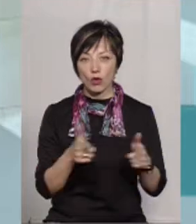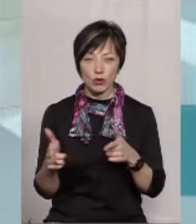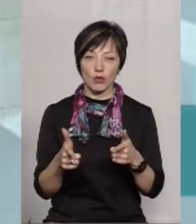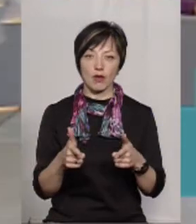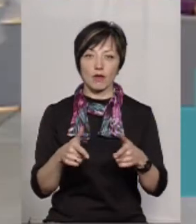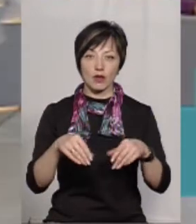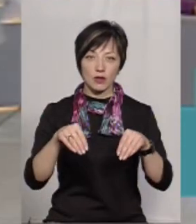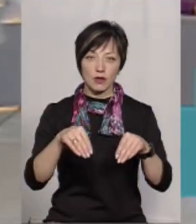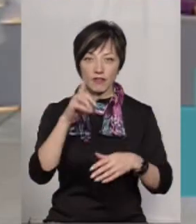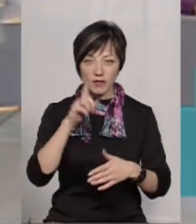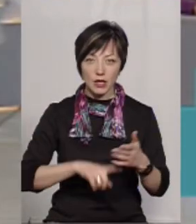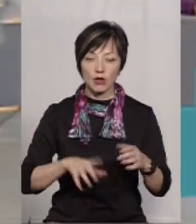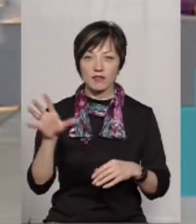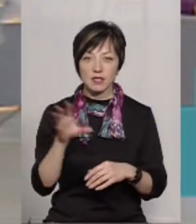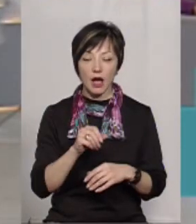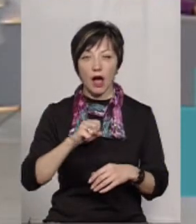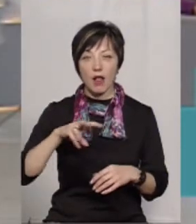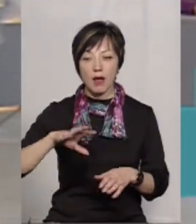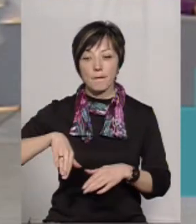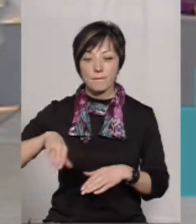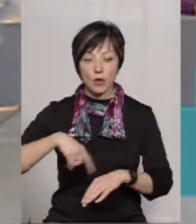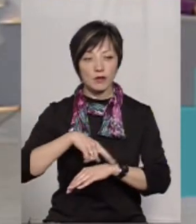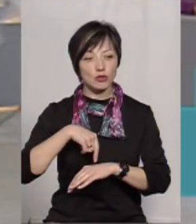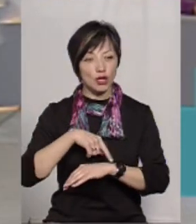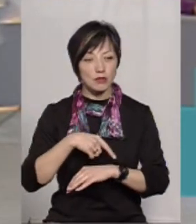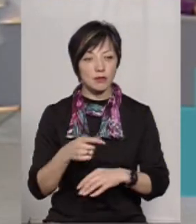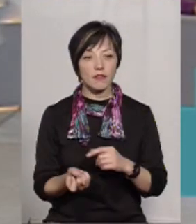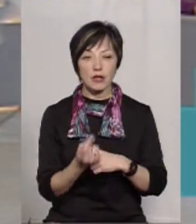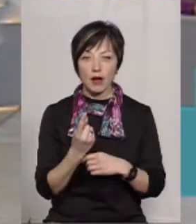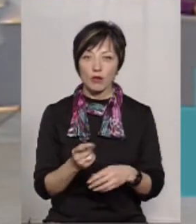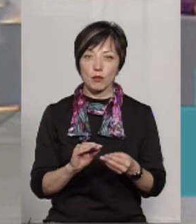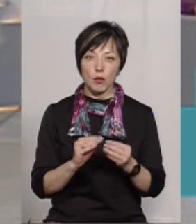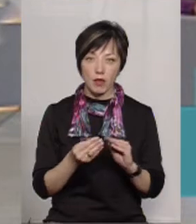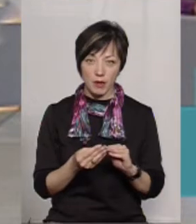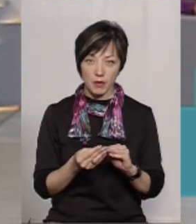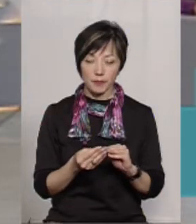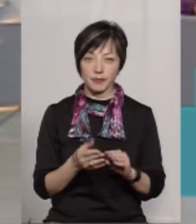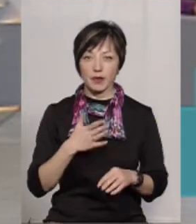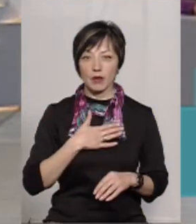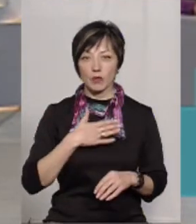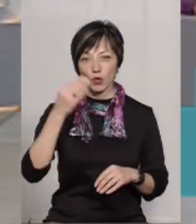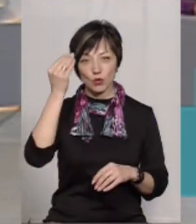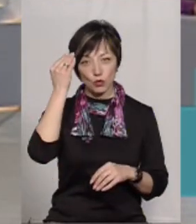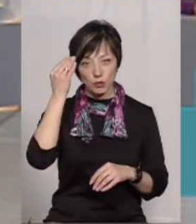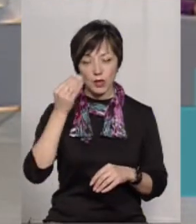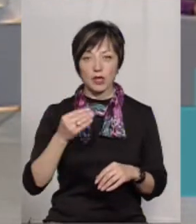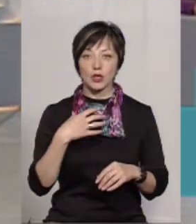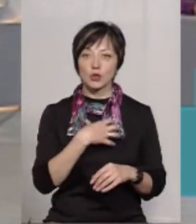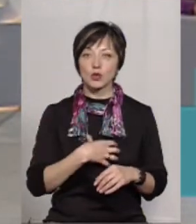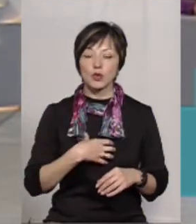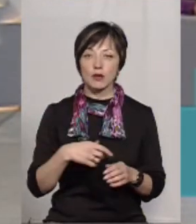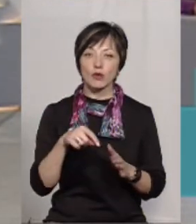прийняти і віру, і все, але потім з часу виникають певні проблеми. Як на мою думку, тут